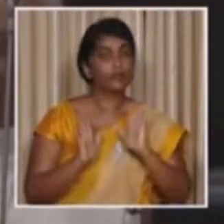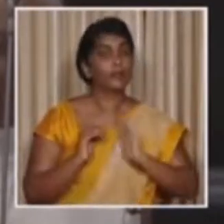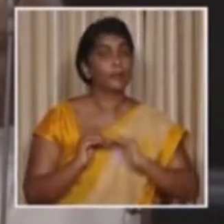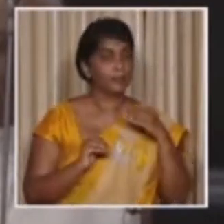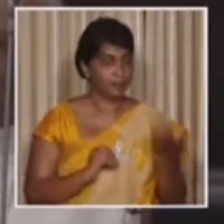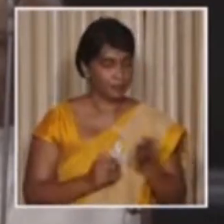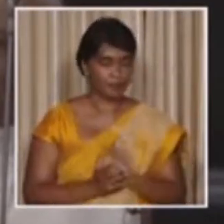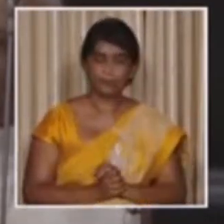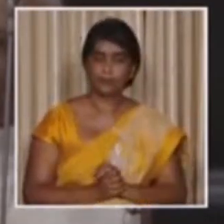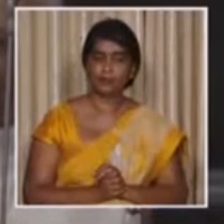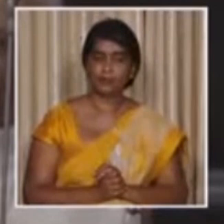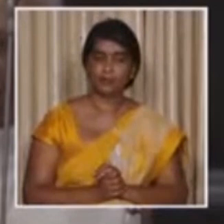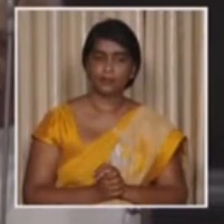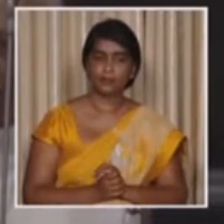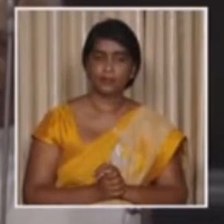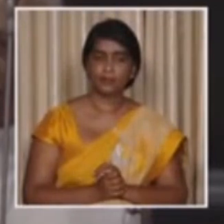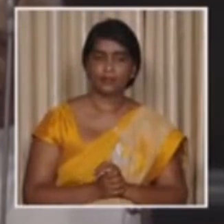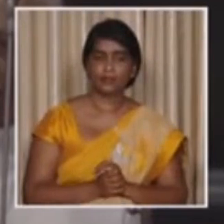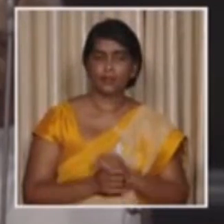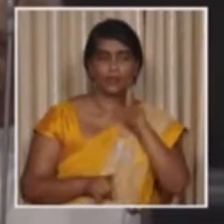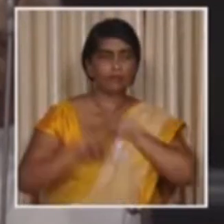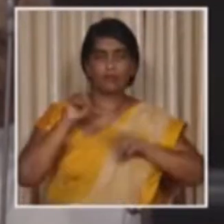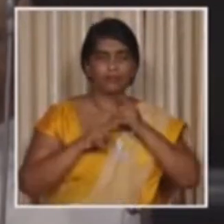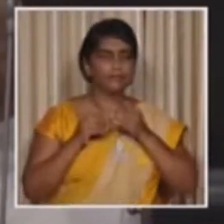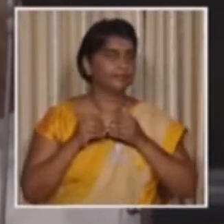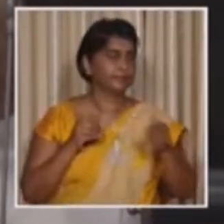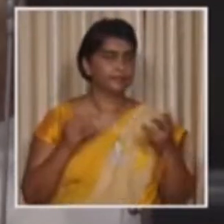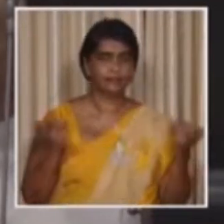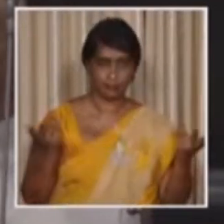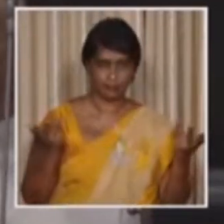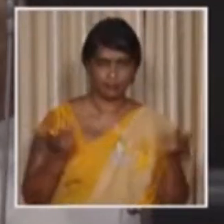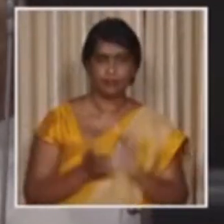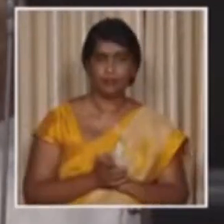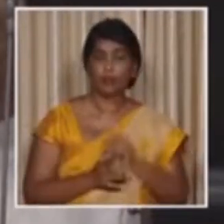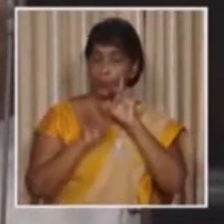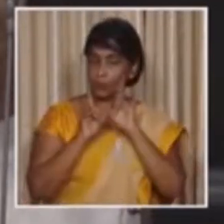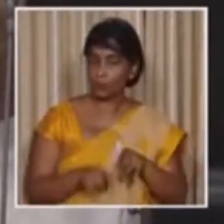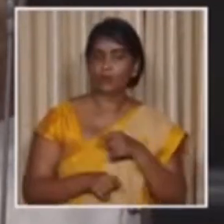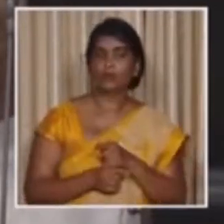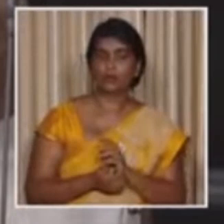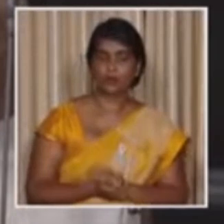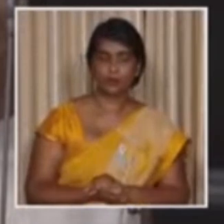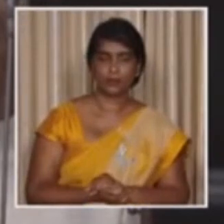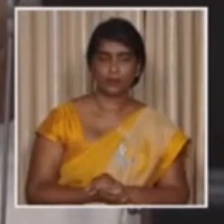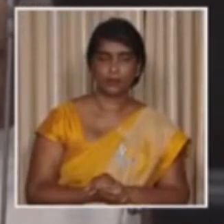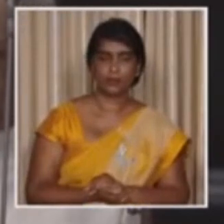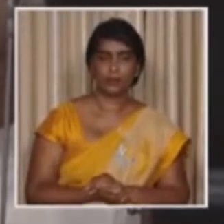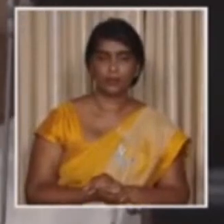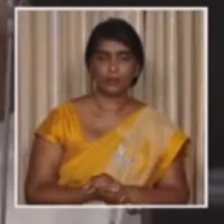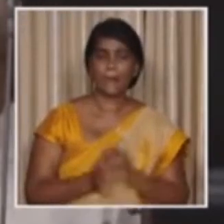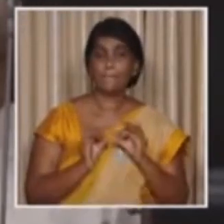පස්සේ මේ ගැන කිසිම සාකච්ඡාවක් කරේ නැහැ. ඒ වෙනුවට දැන්